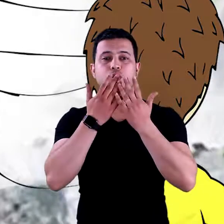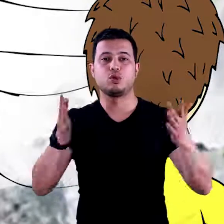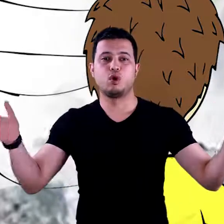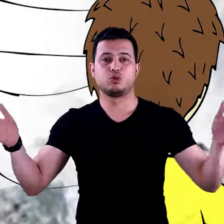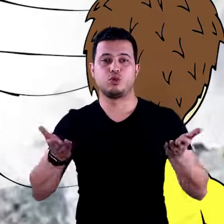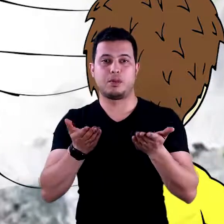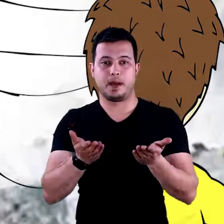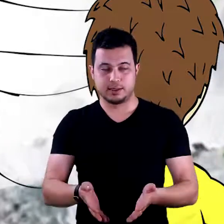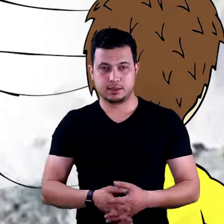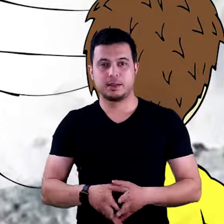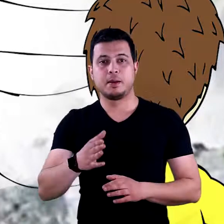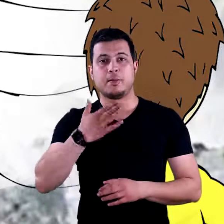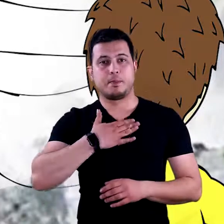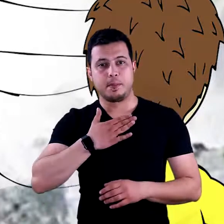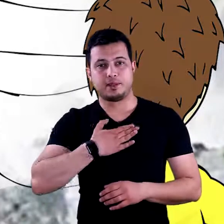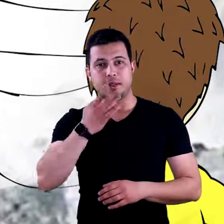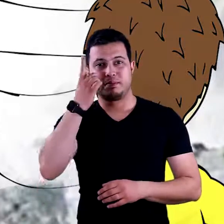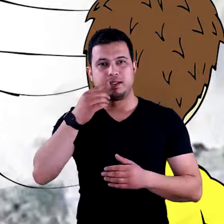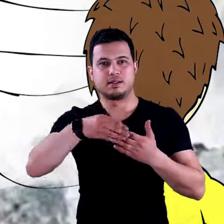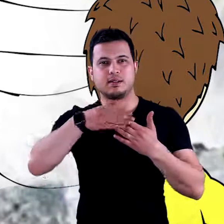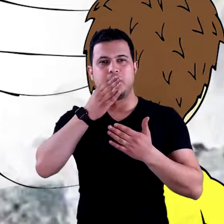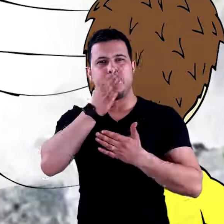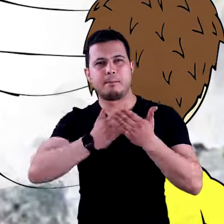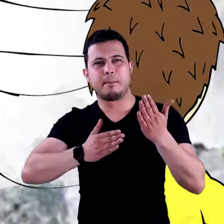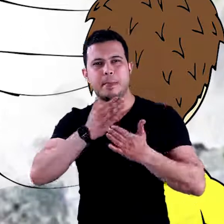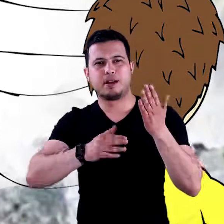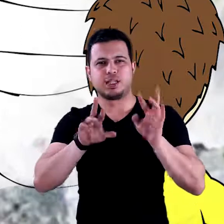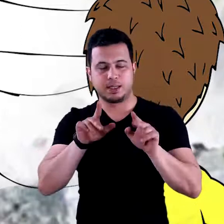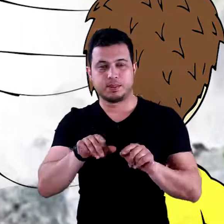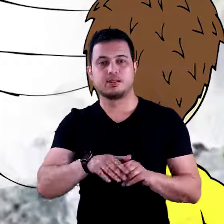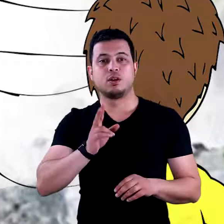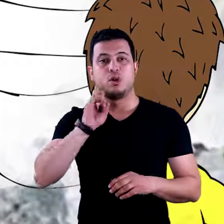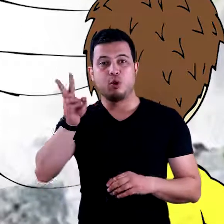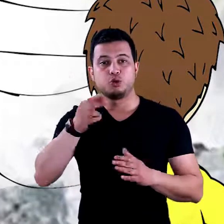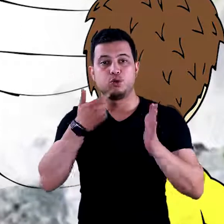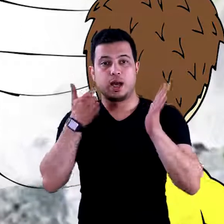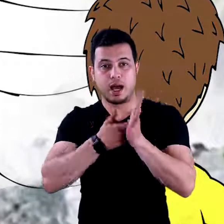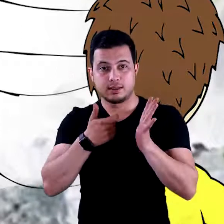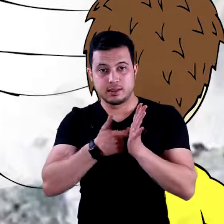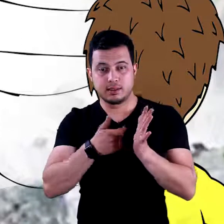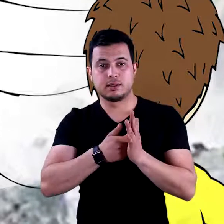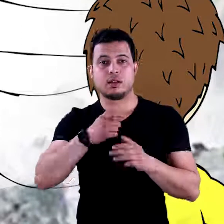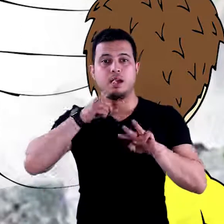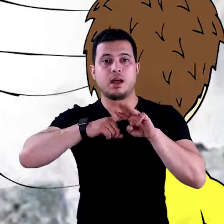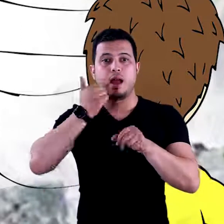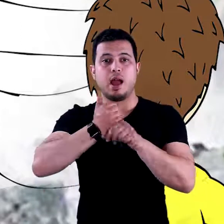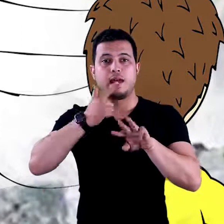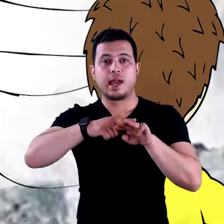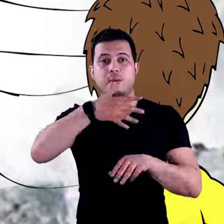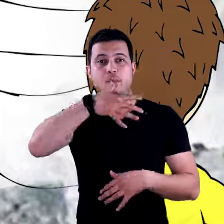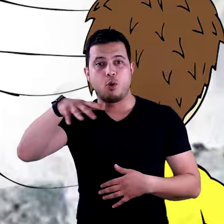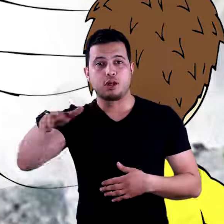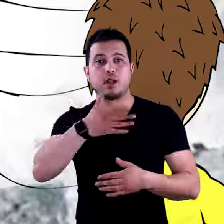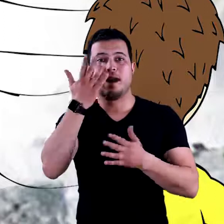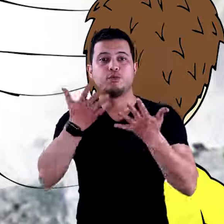Koskocamandır. Benden bir parçadır. Onun adı Ege'deki en